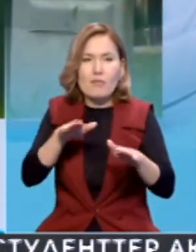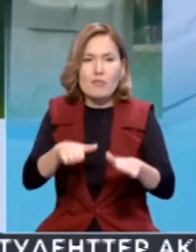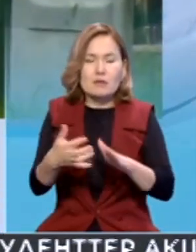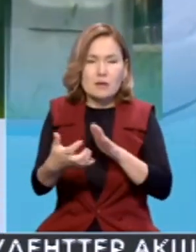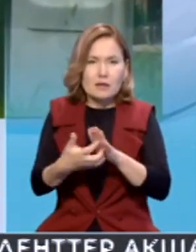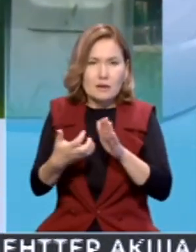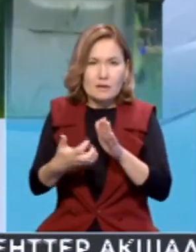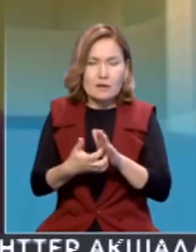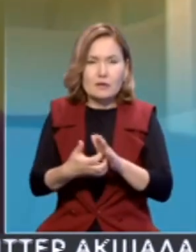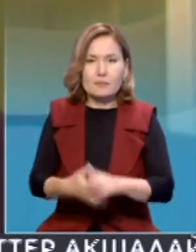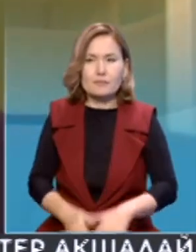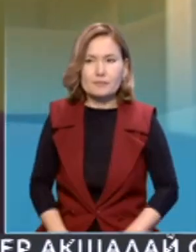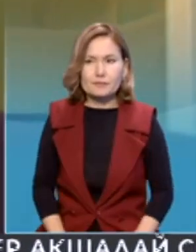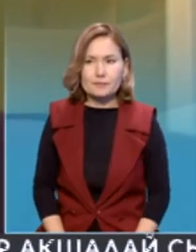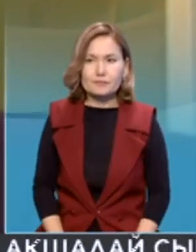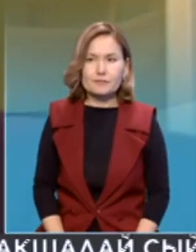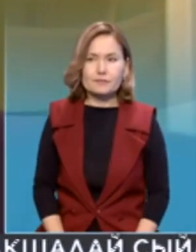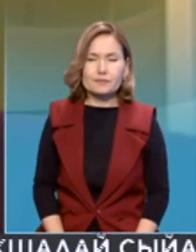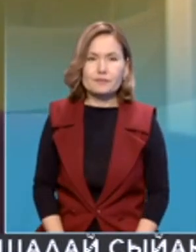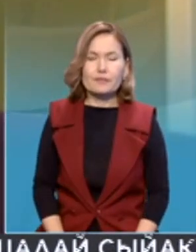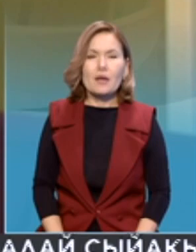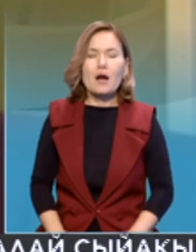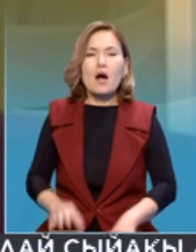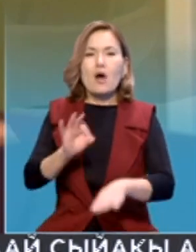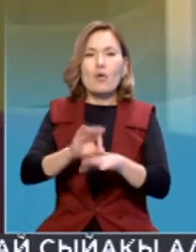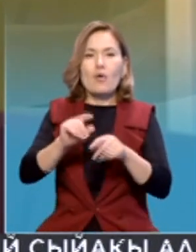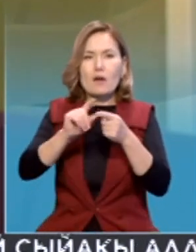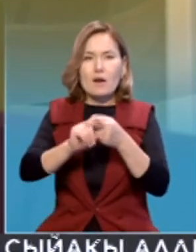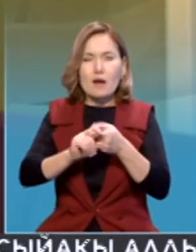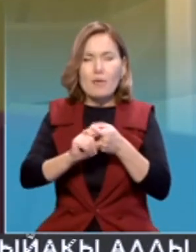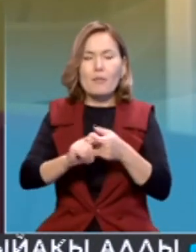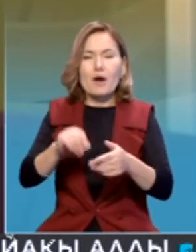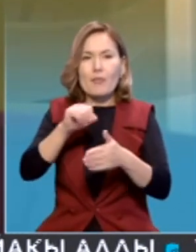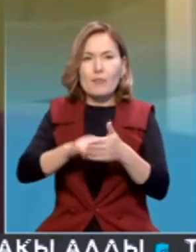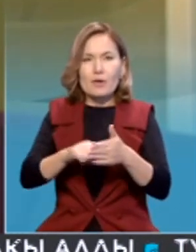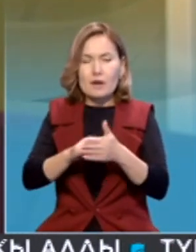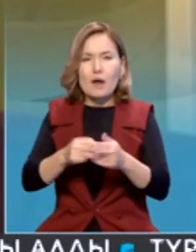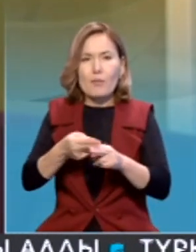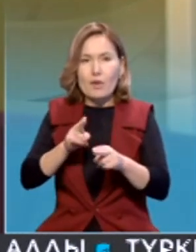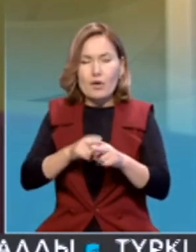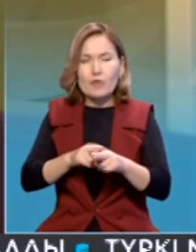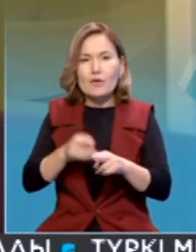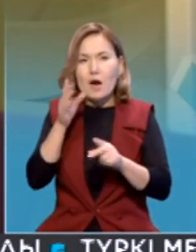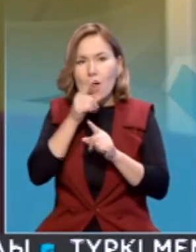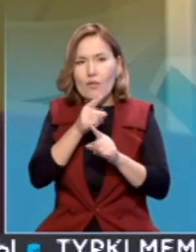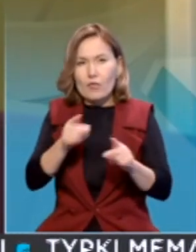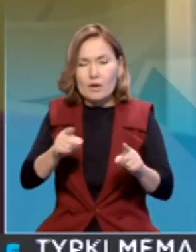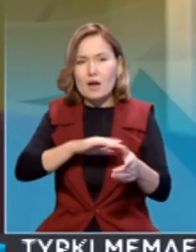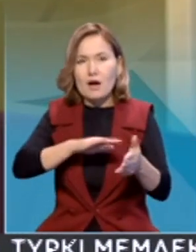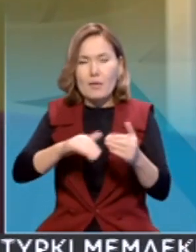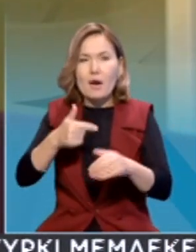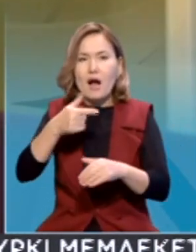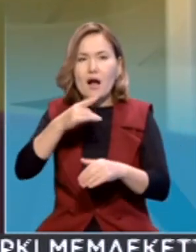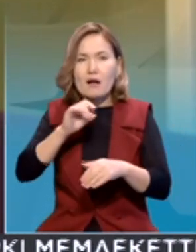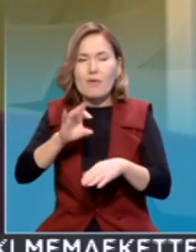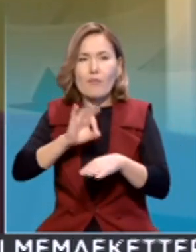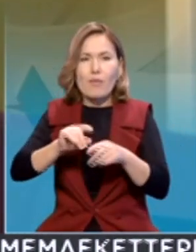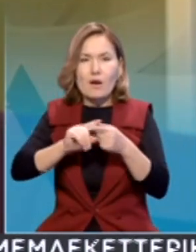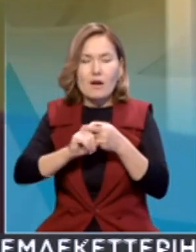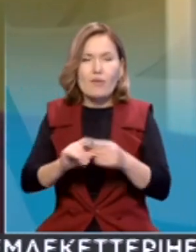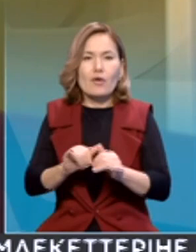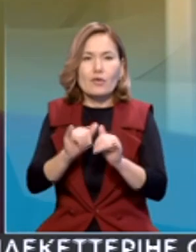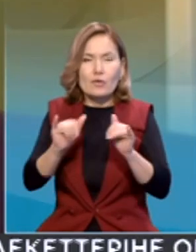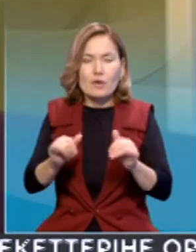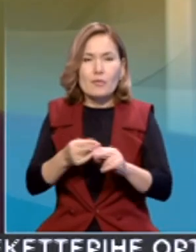мүмкін деп дабыл қағуда. Ковидке байланысты қарбаласқа толы жаз мезгілінен кейін грипп ауруы өршейтін уақыт келе жатыр.